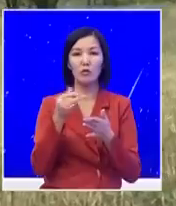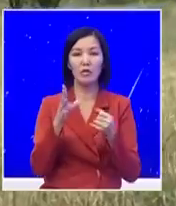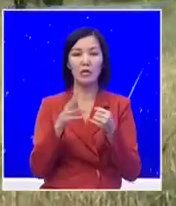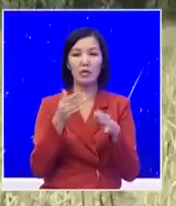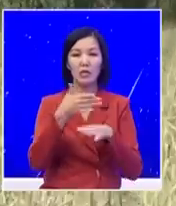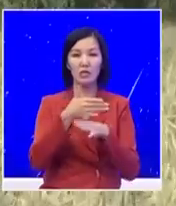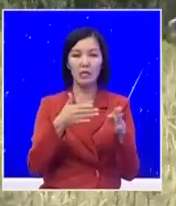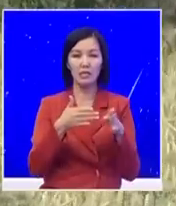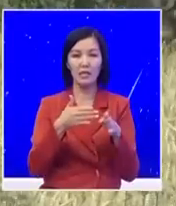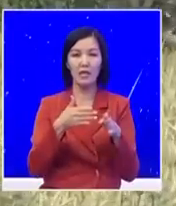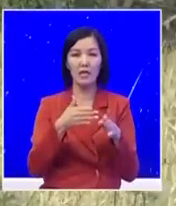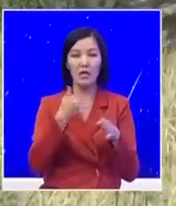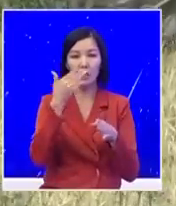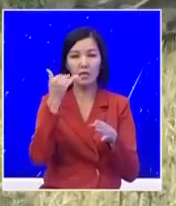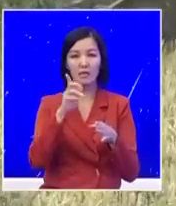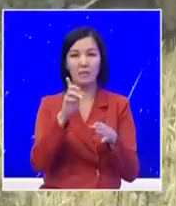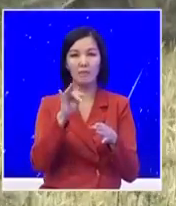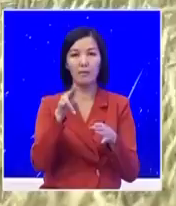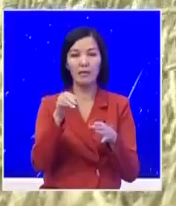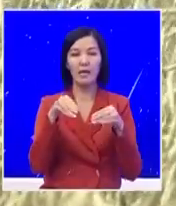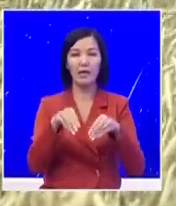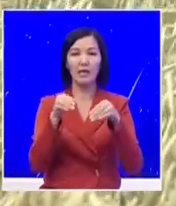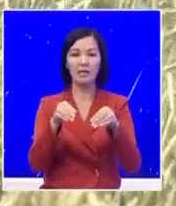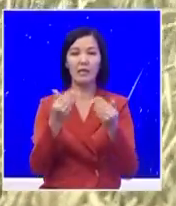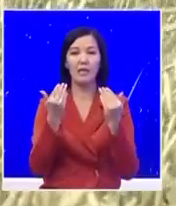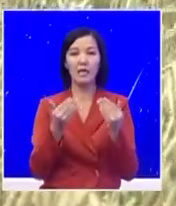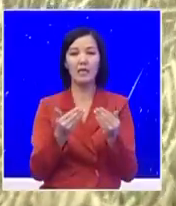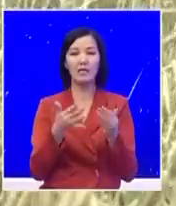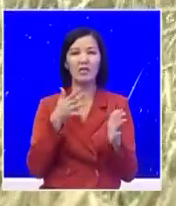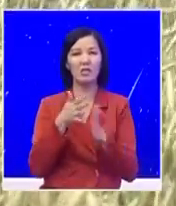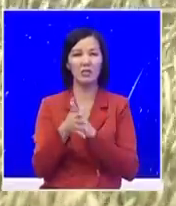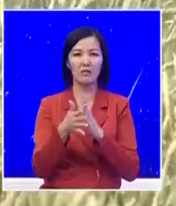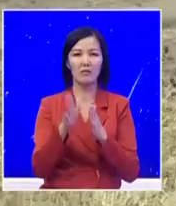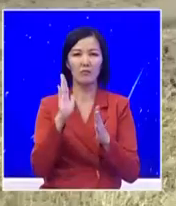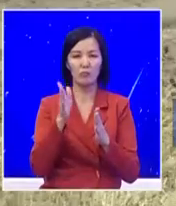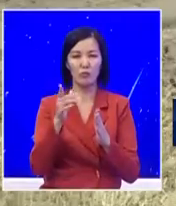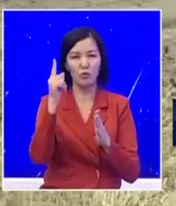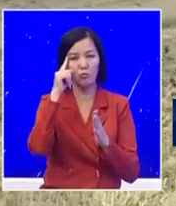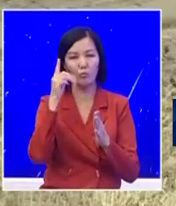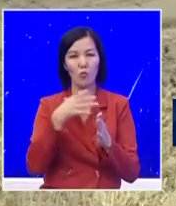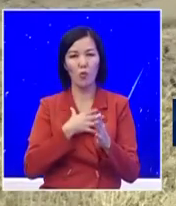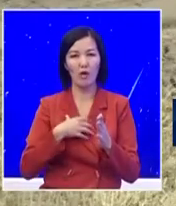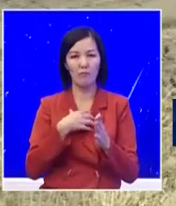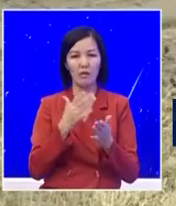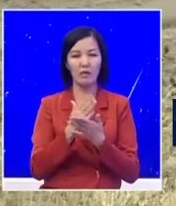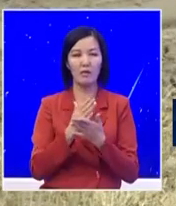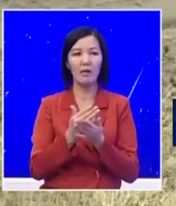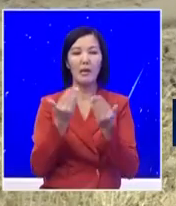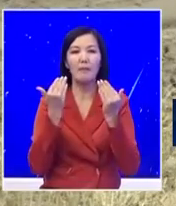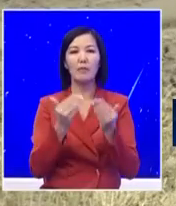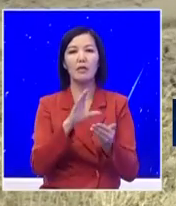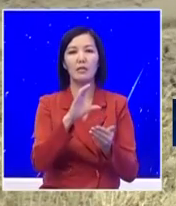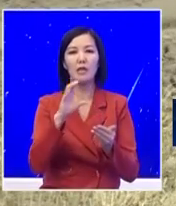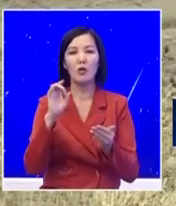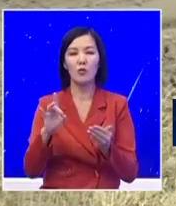жартысына жазық бидай сепкен. Енді есіл еңбек еш болама деп алаңдаулы. Биыл сәуір айында бидай еккем.